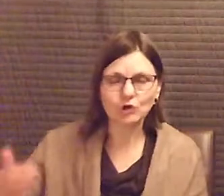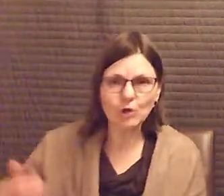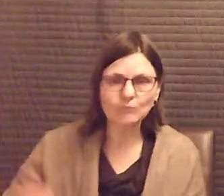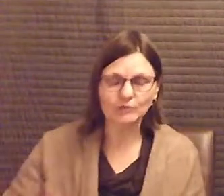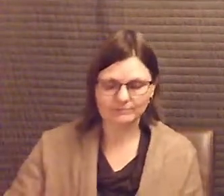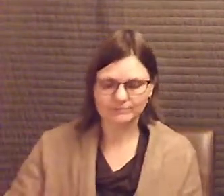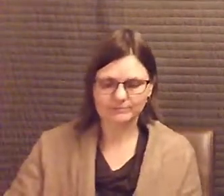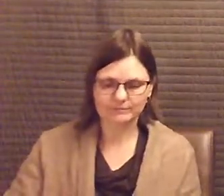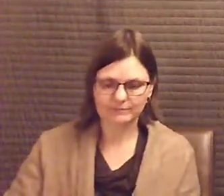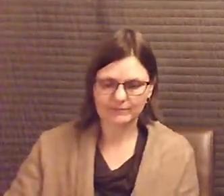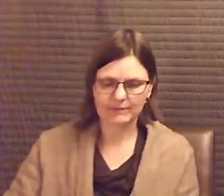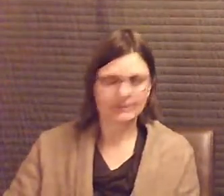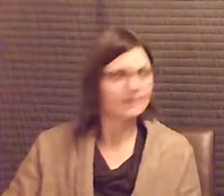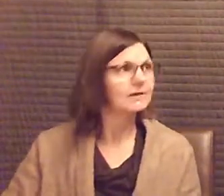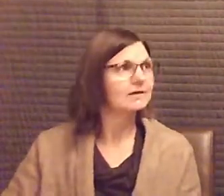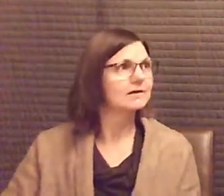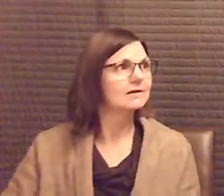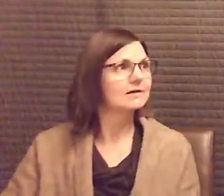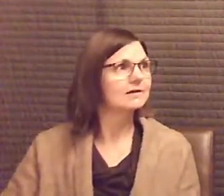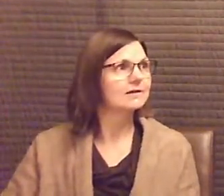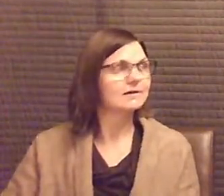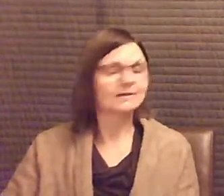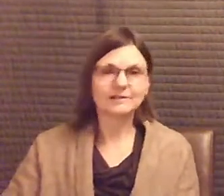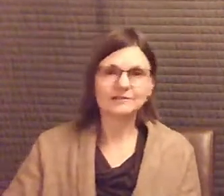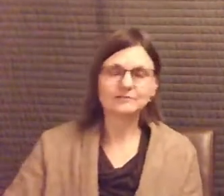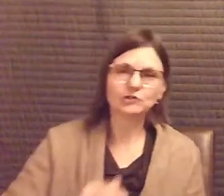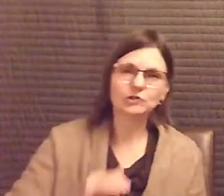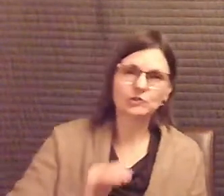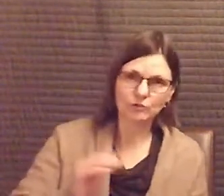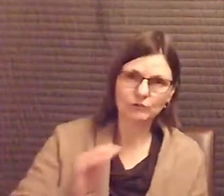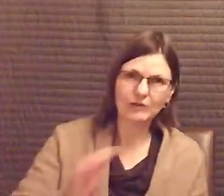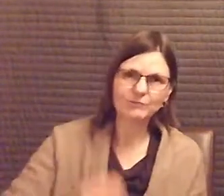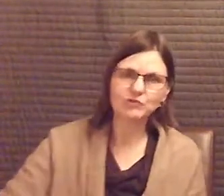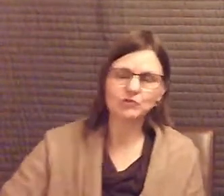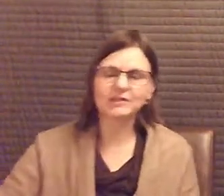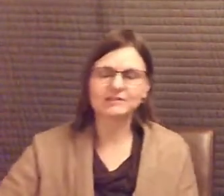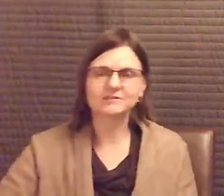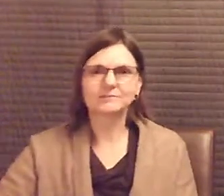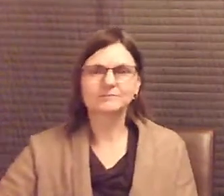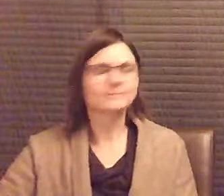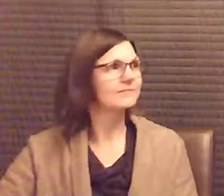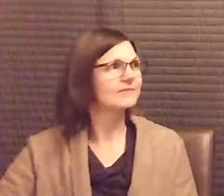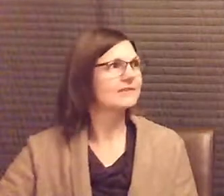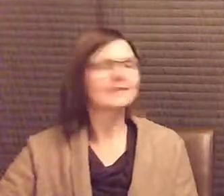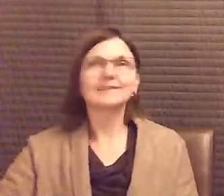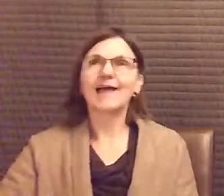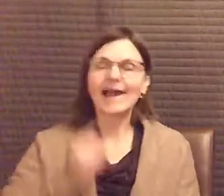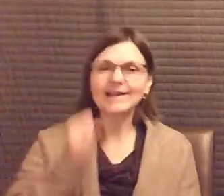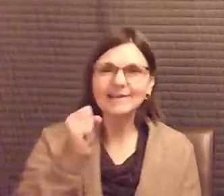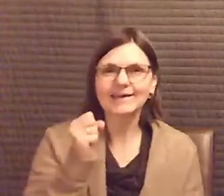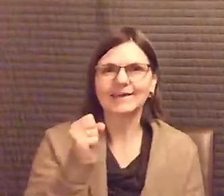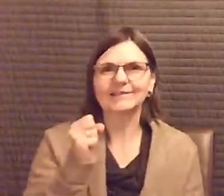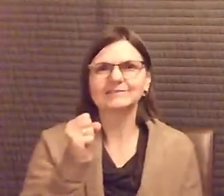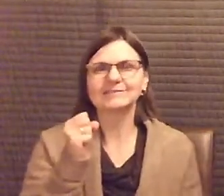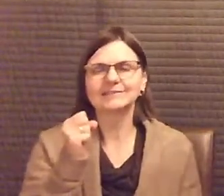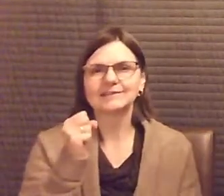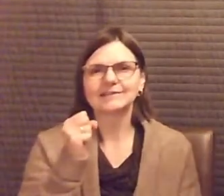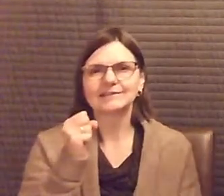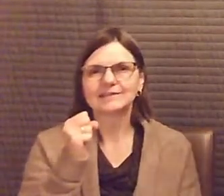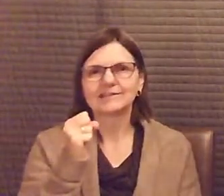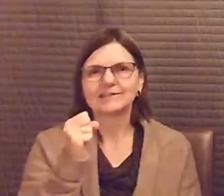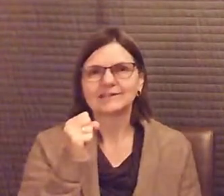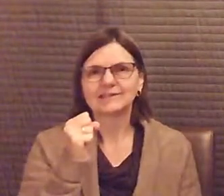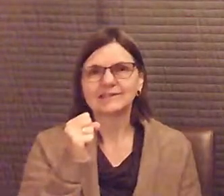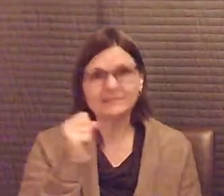zullen geloven dat soort dat we hem eens en is dat is wat er voornaamste zon the holy ghost heiligen geestes en